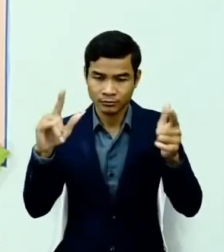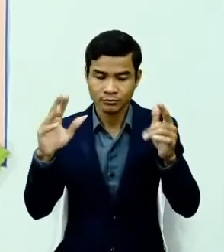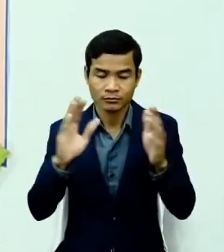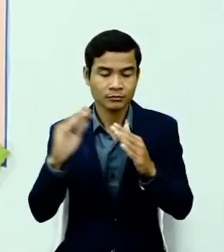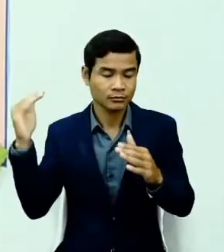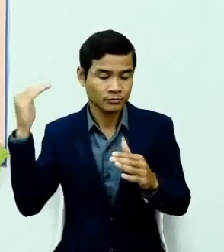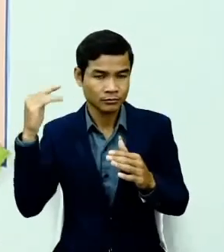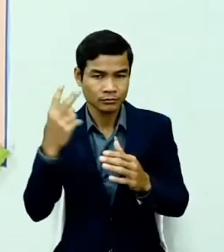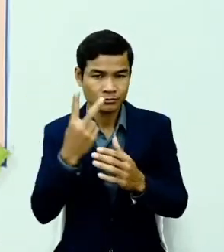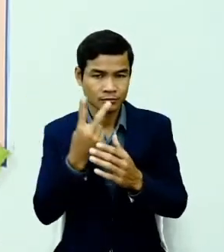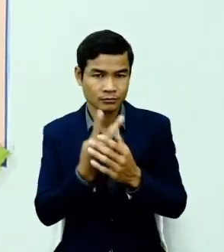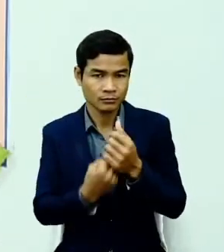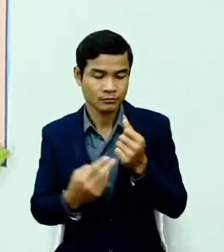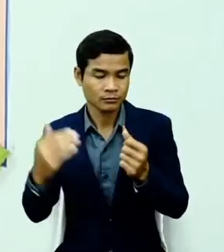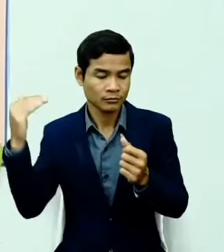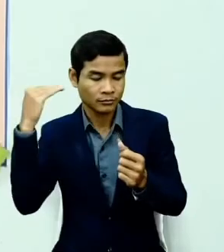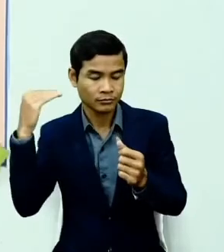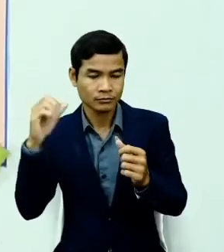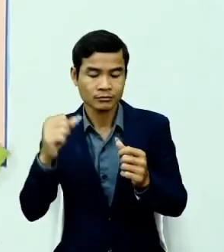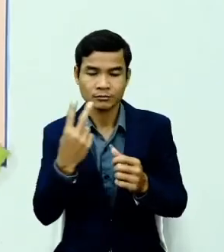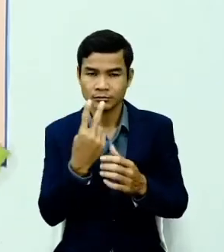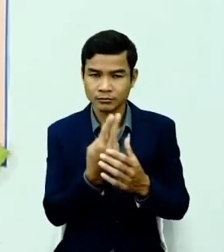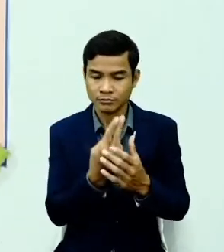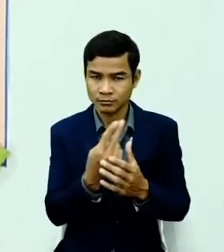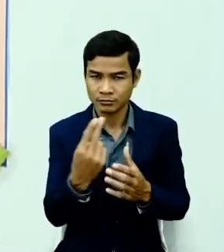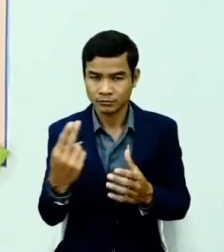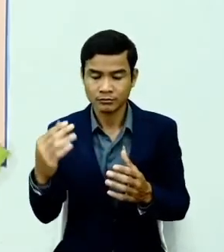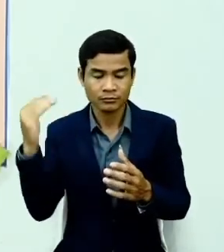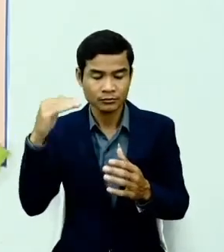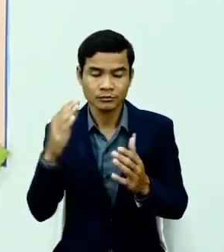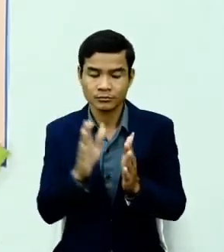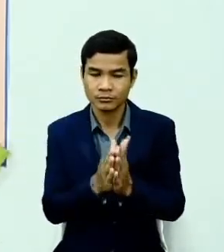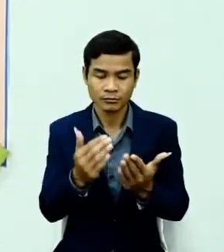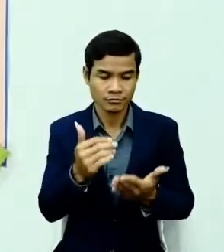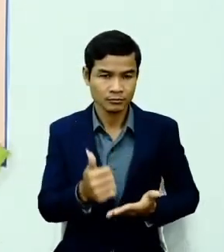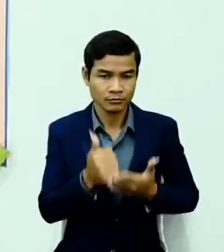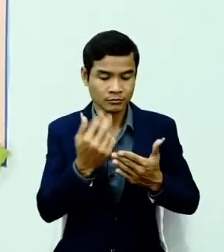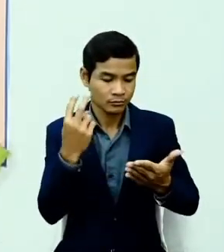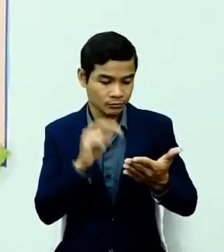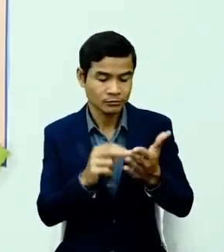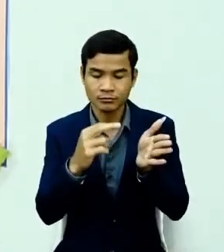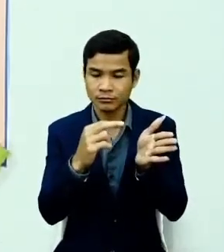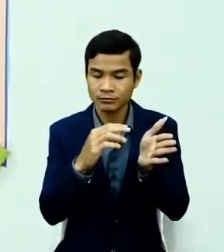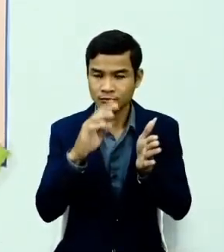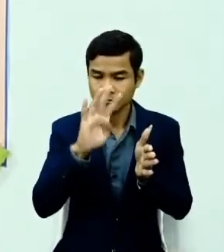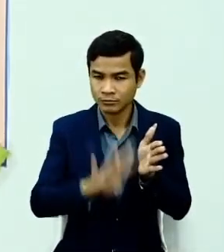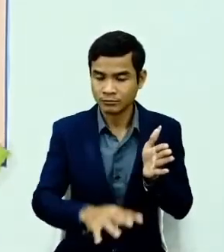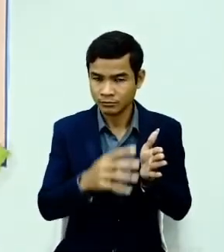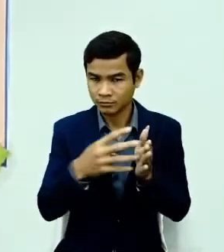ប្រៀបធៀបគូសោនៅក្នុងសិភើជំនួយរបស់កូនគឺនៅក្នុងតារាងខាងក្រោម